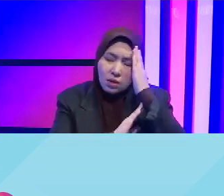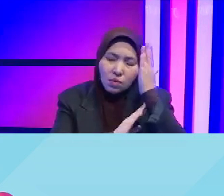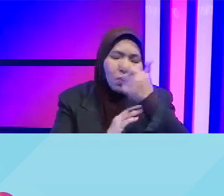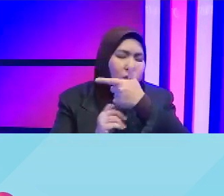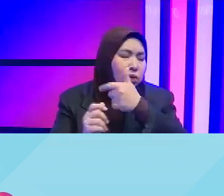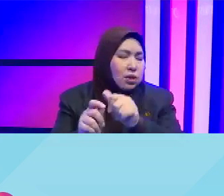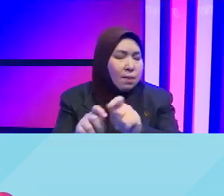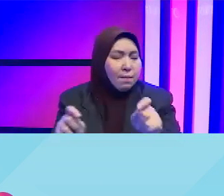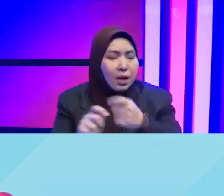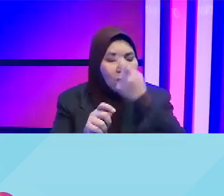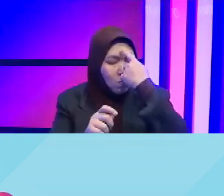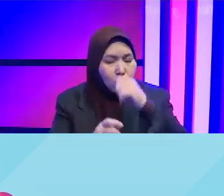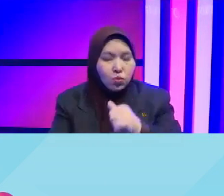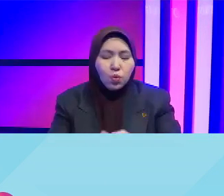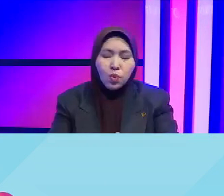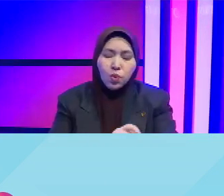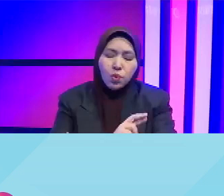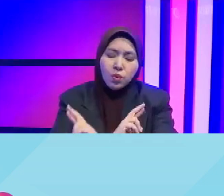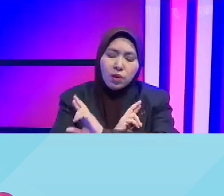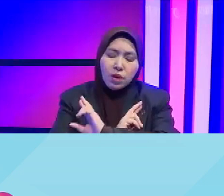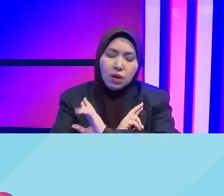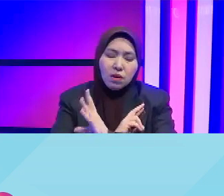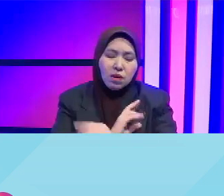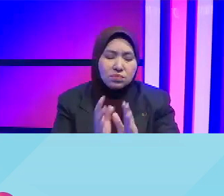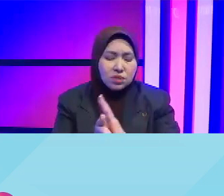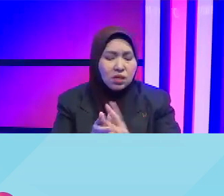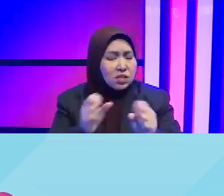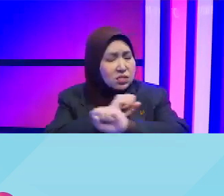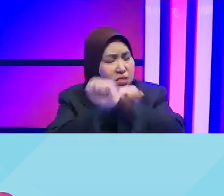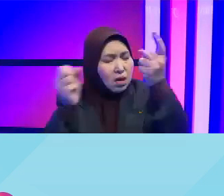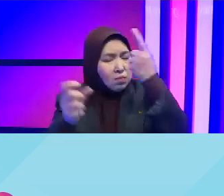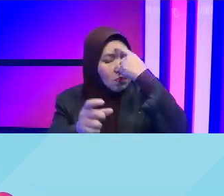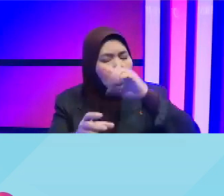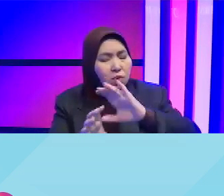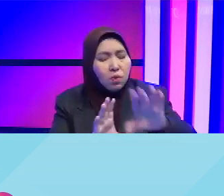والنوم سباتا وجعل